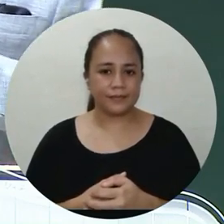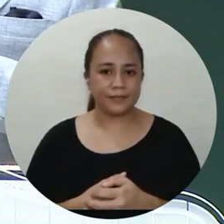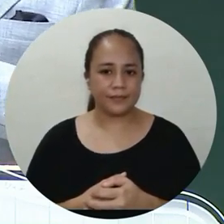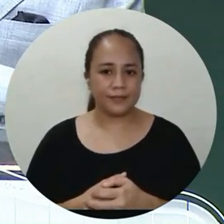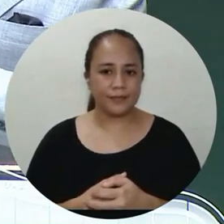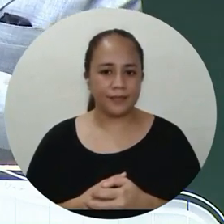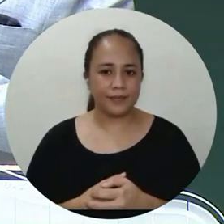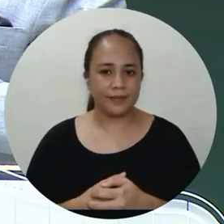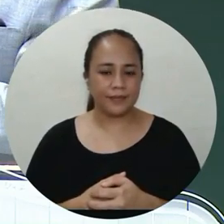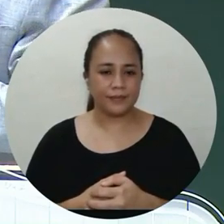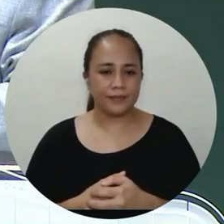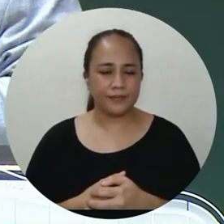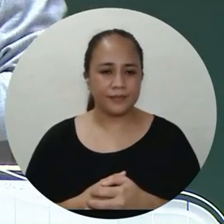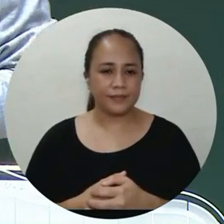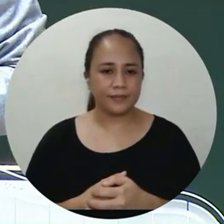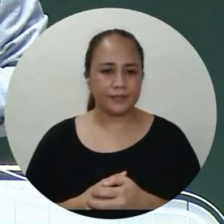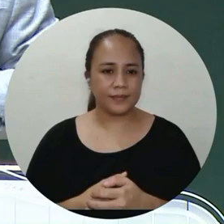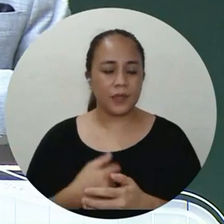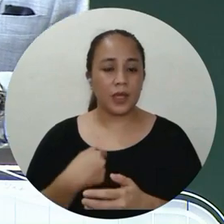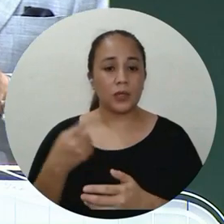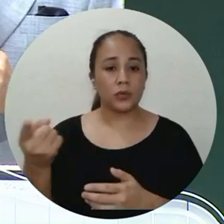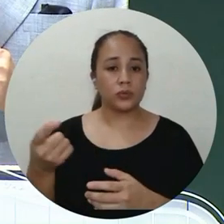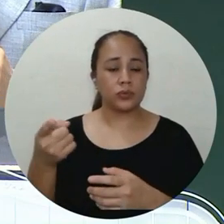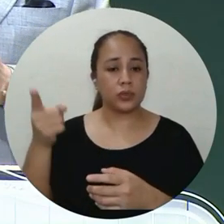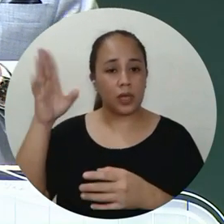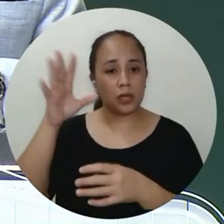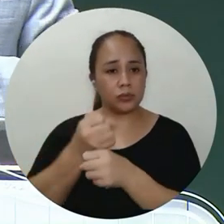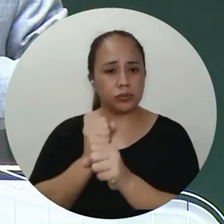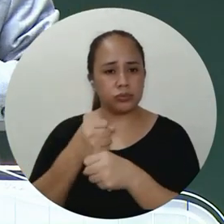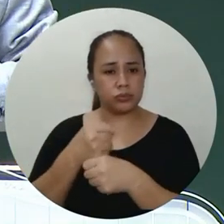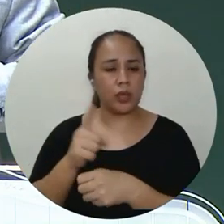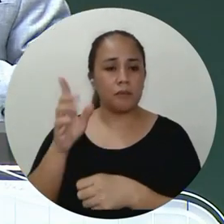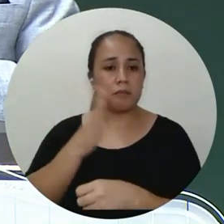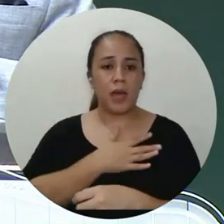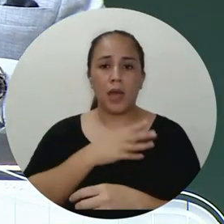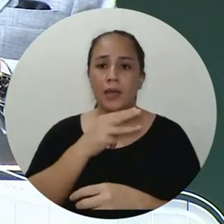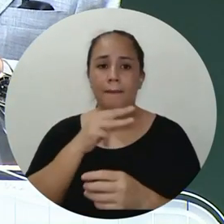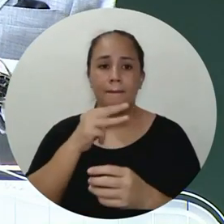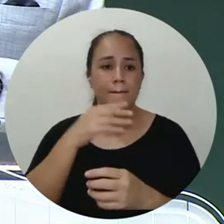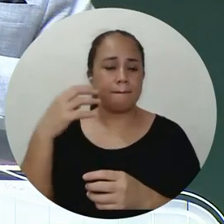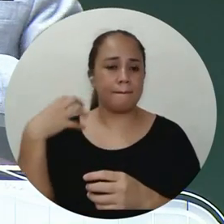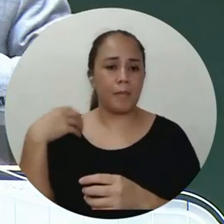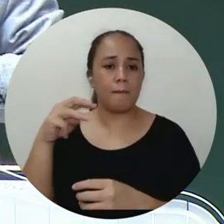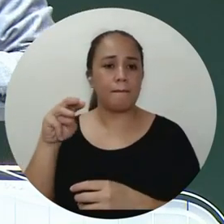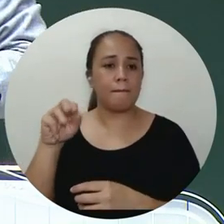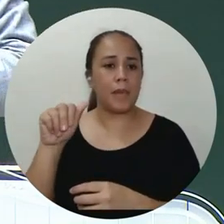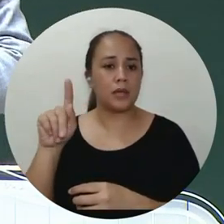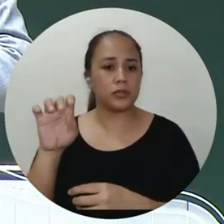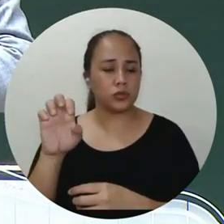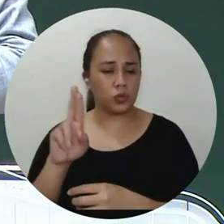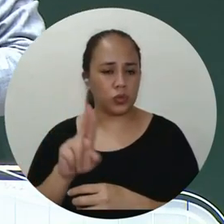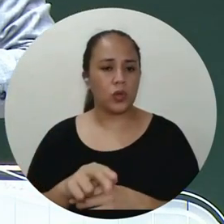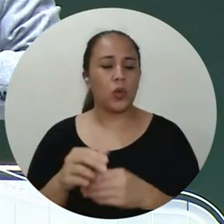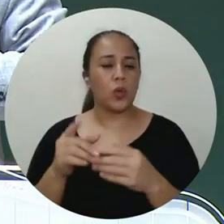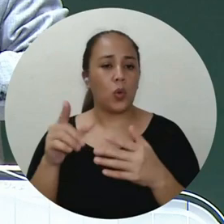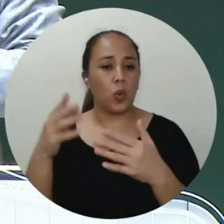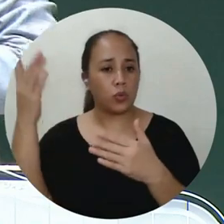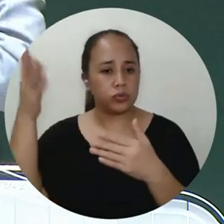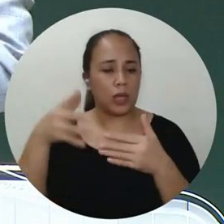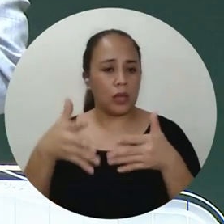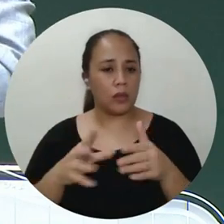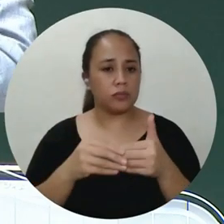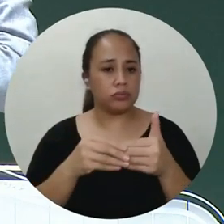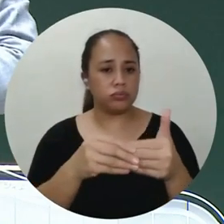하나님 마음대로 하신다니까. And so Creator God, God who is my master, He uses me. So sometimes He lets me do, He exalts me and He lowers